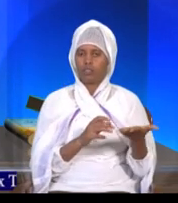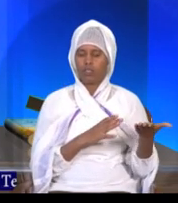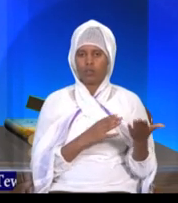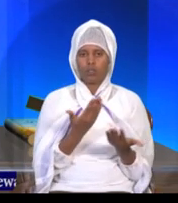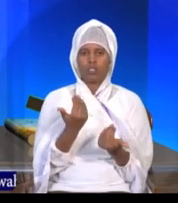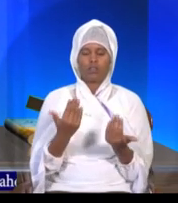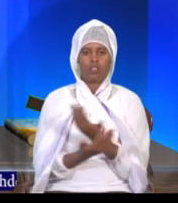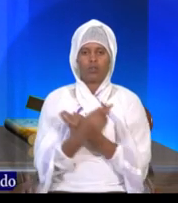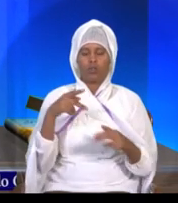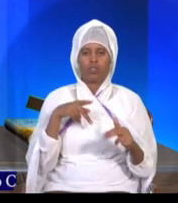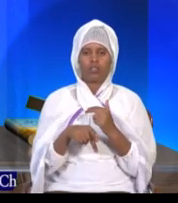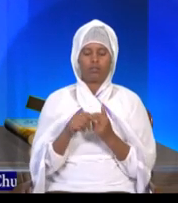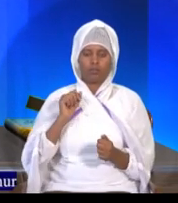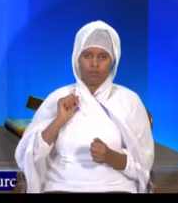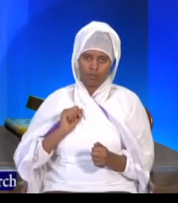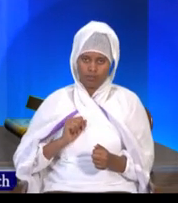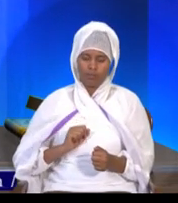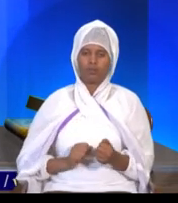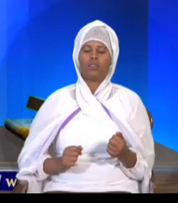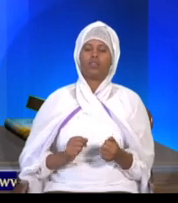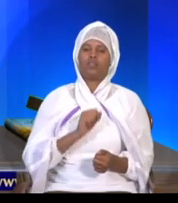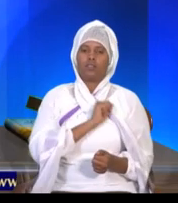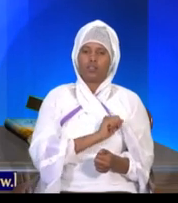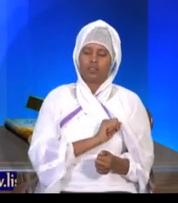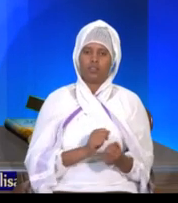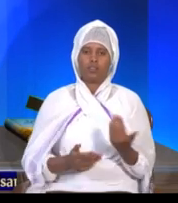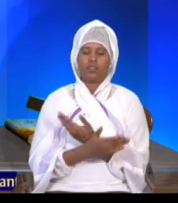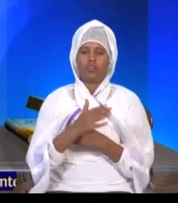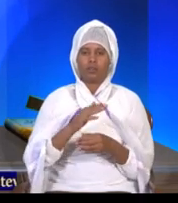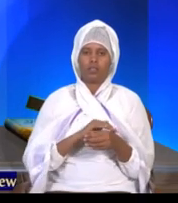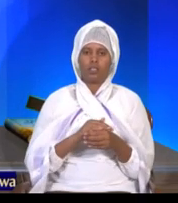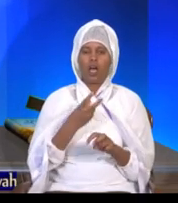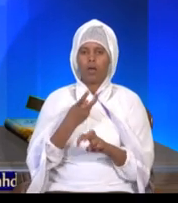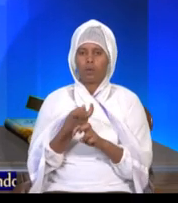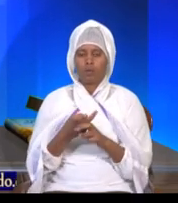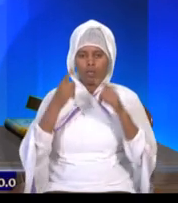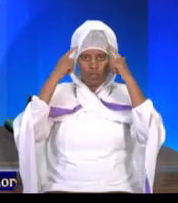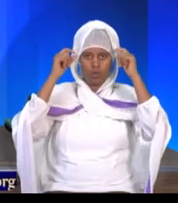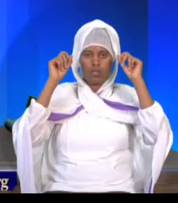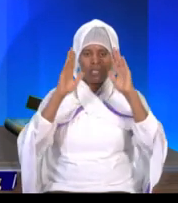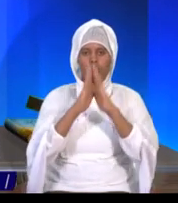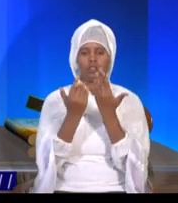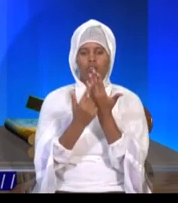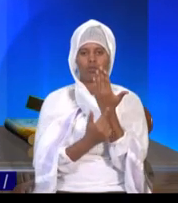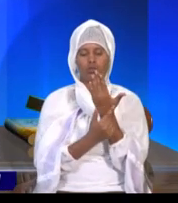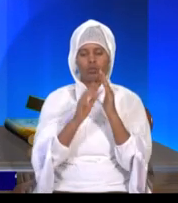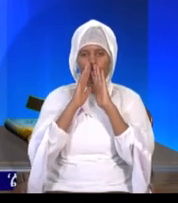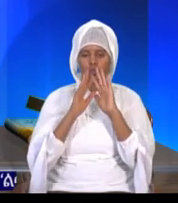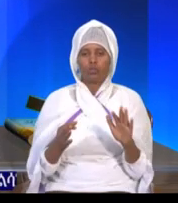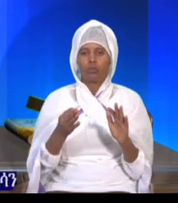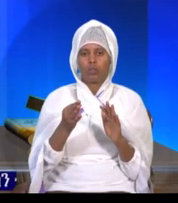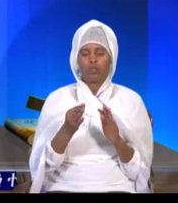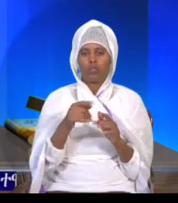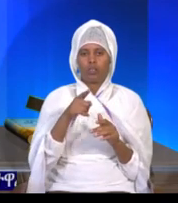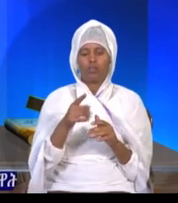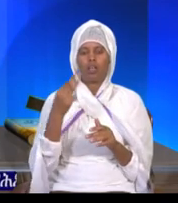ፅሒፍልና ተስፋ ከይንቆርፅ ትሕትነት ከይስምዓና እዩ ኣይመርምርናዮን ኣይሰውዓልናዮን እምበር ኣብ መፅሓፍ ቅዱስ ቅዱስ